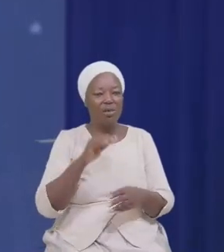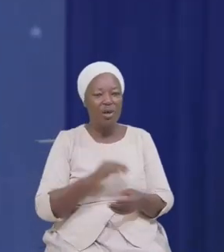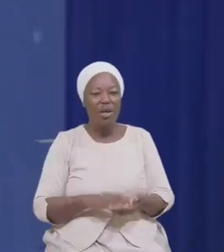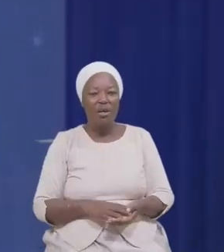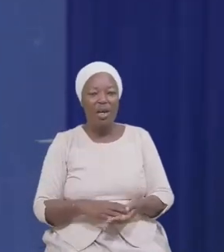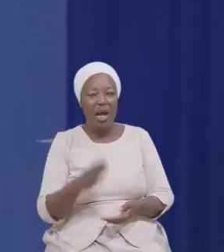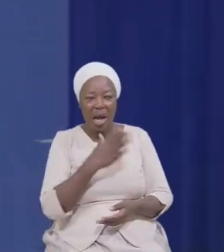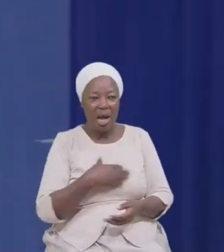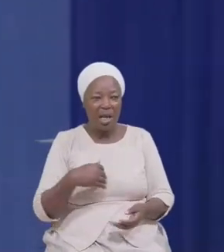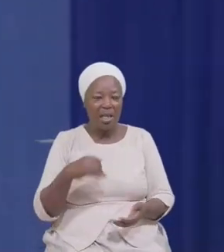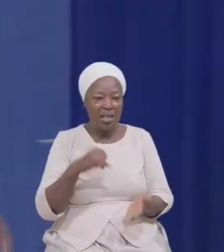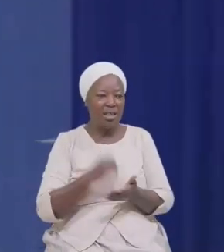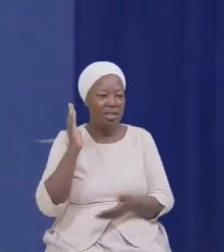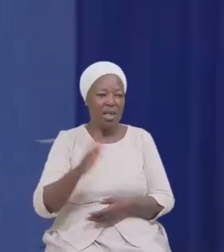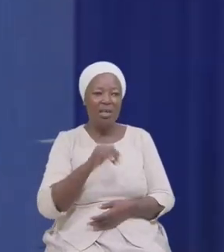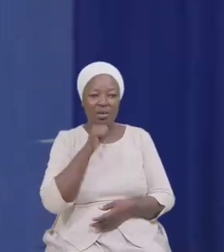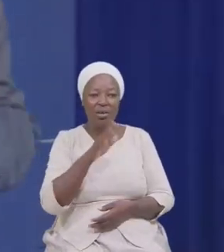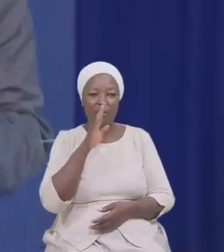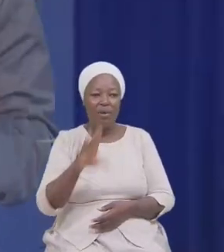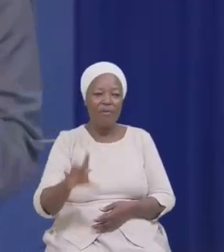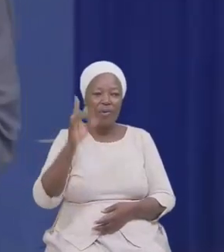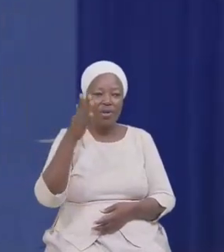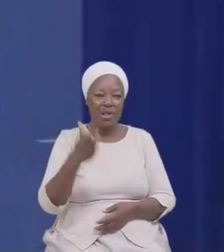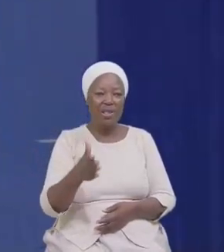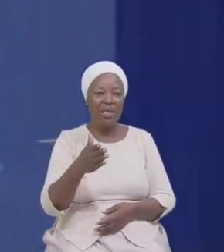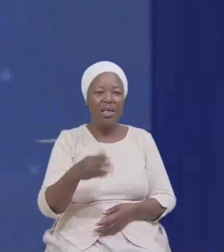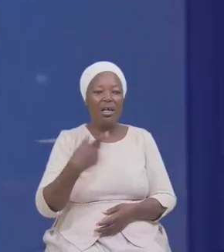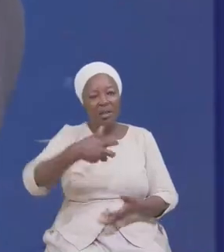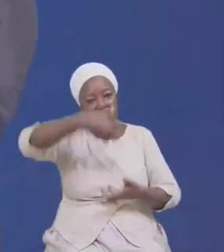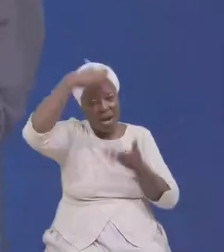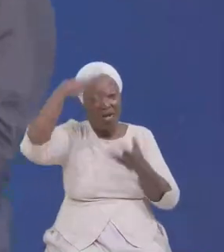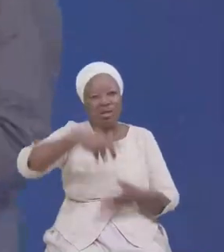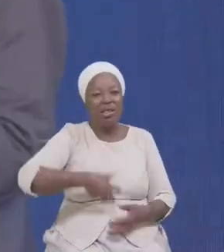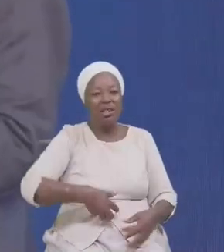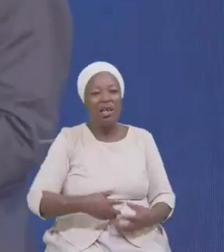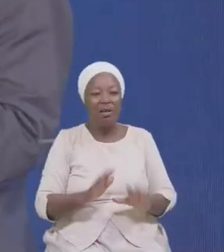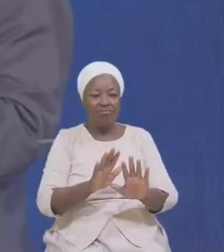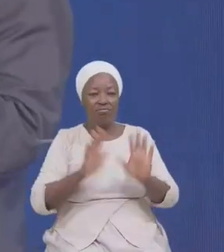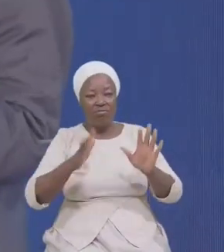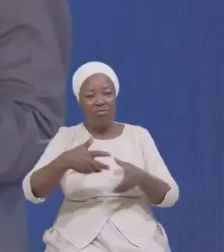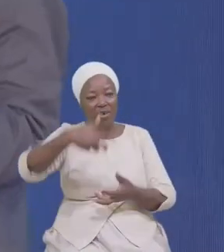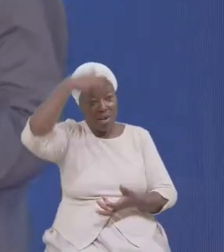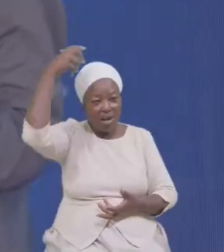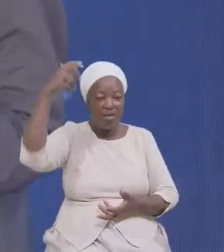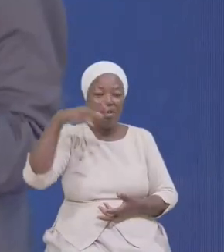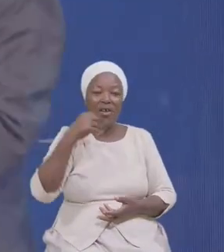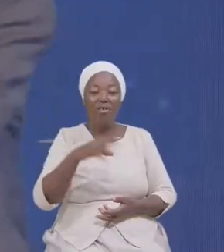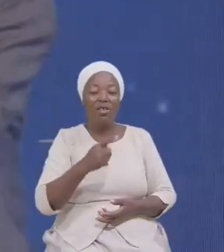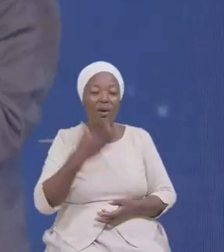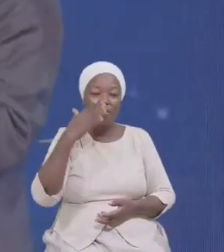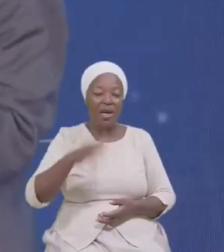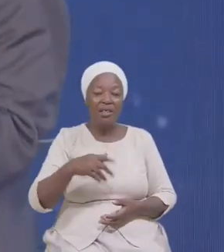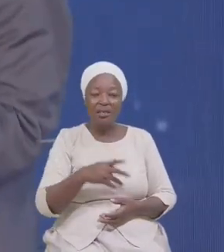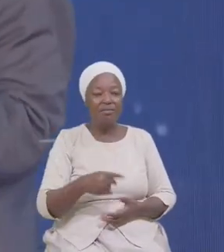rencontrera. Les lions les lions furieux, les